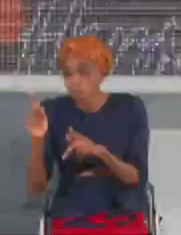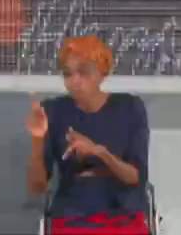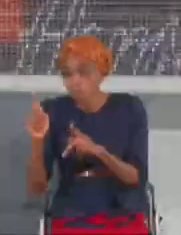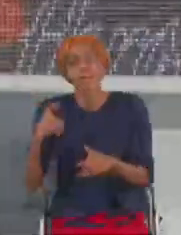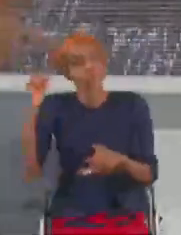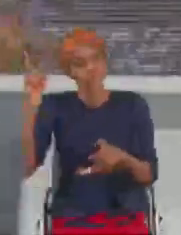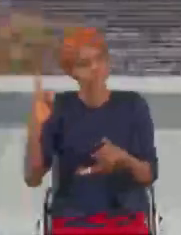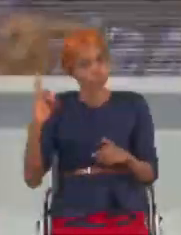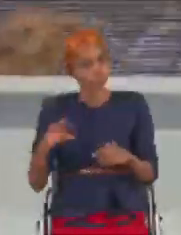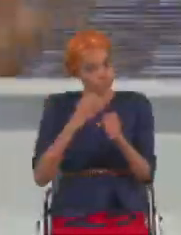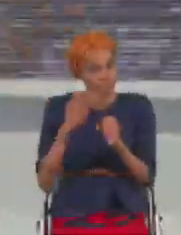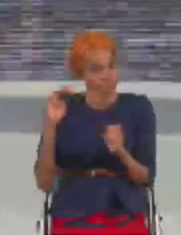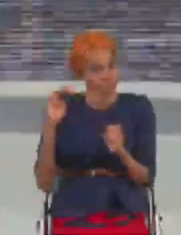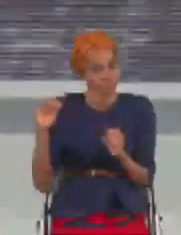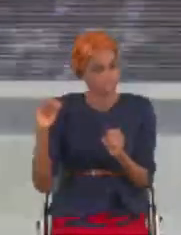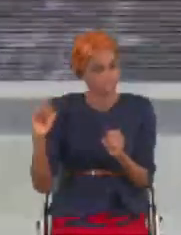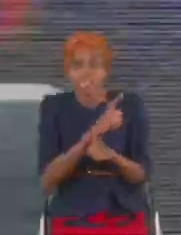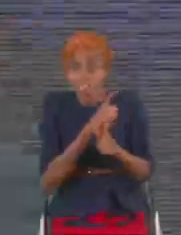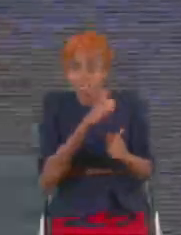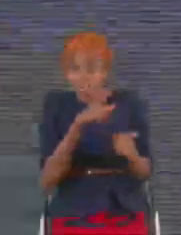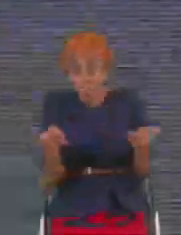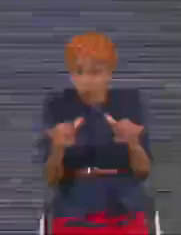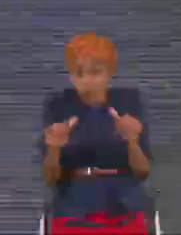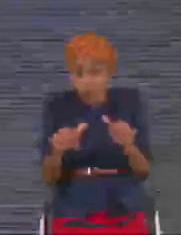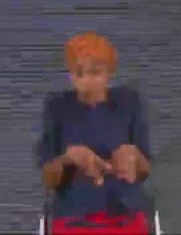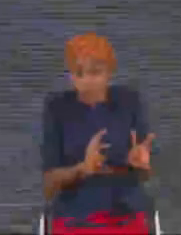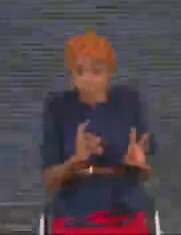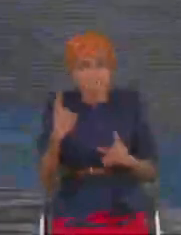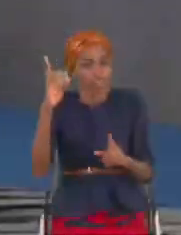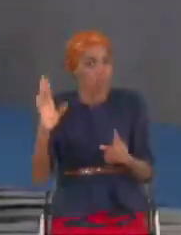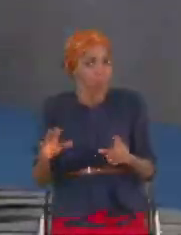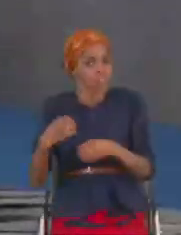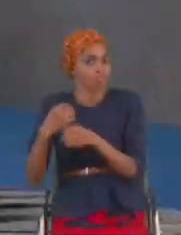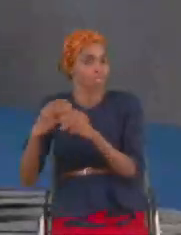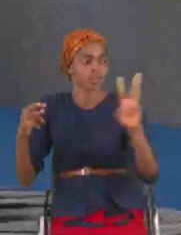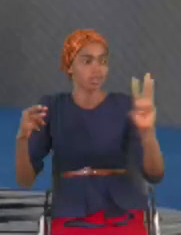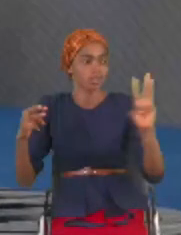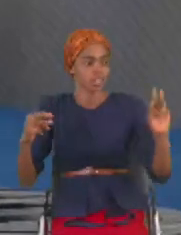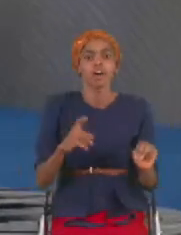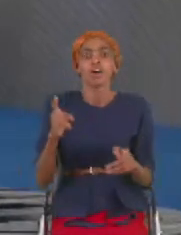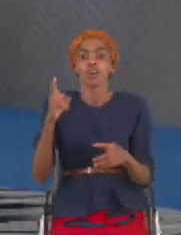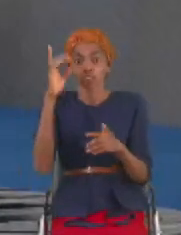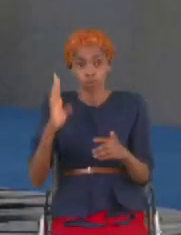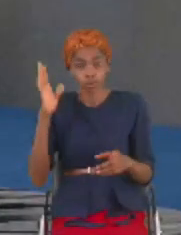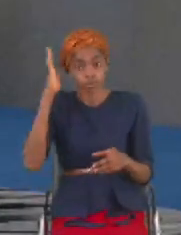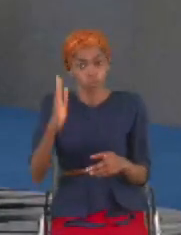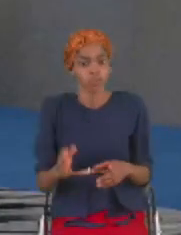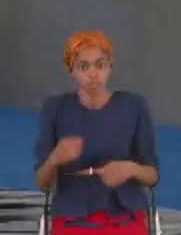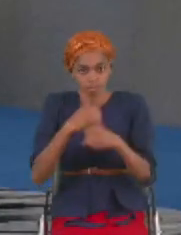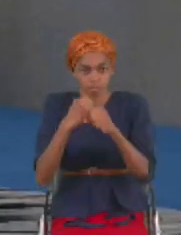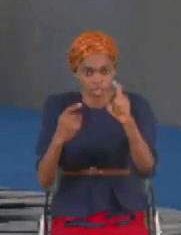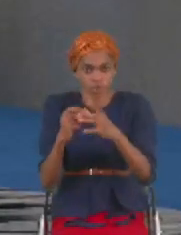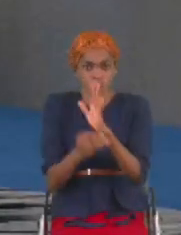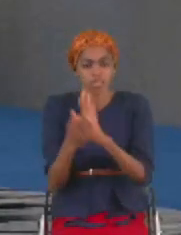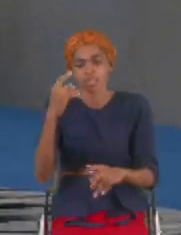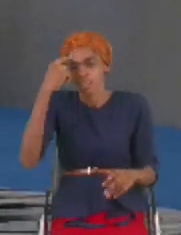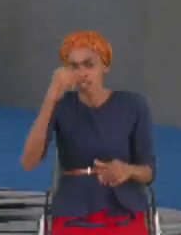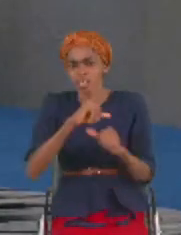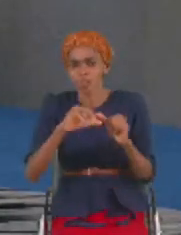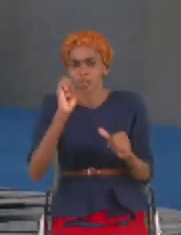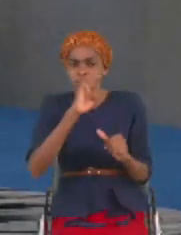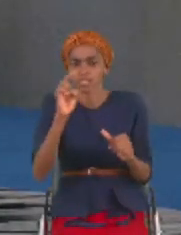informé la madone je les informe et il le fera pouvoir et pensent à ezequiel